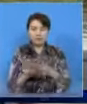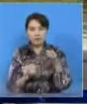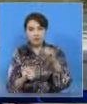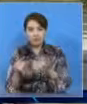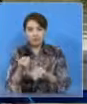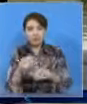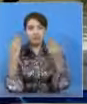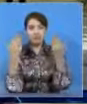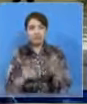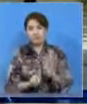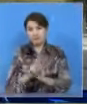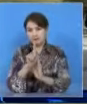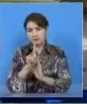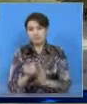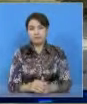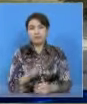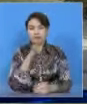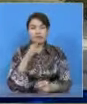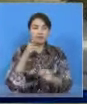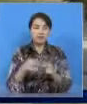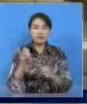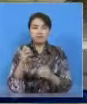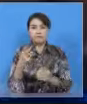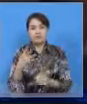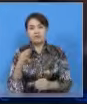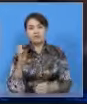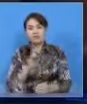Вот сейчас уже начали. Срок сдачи 15 ноября.